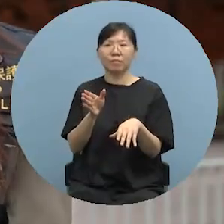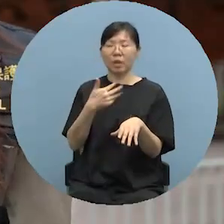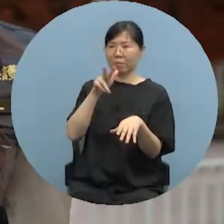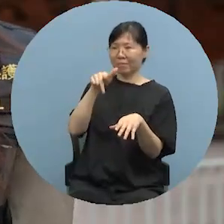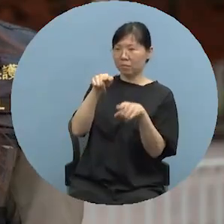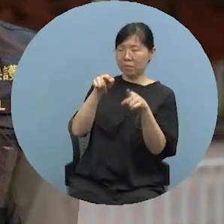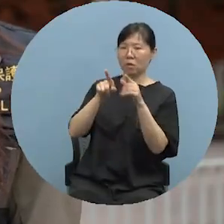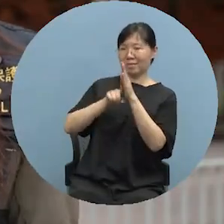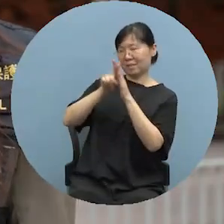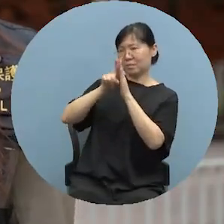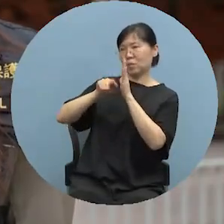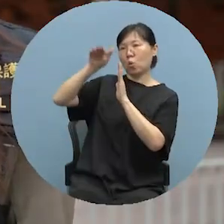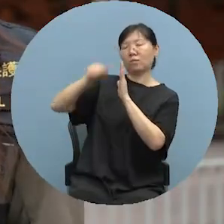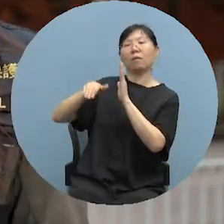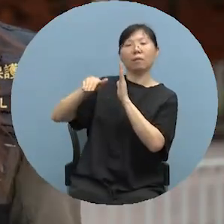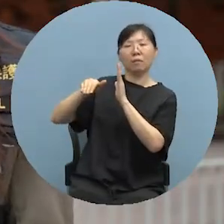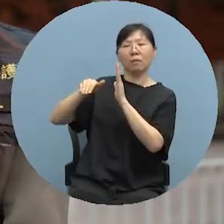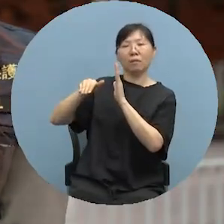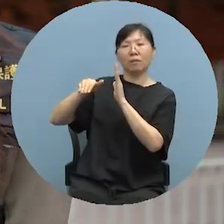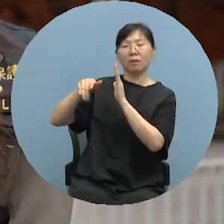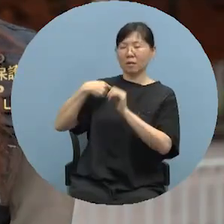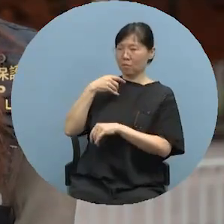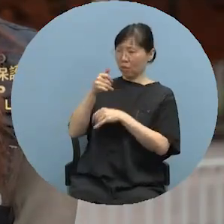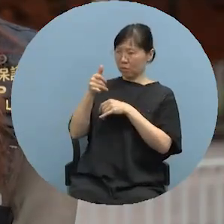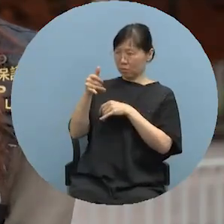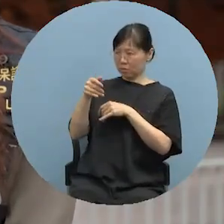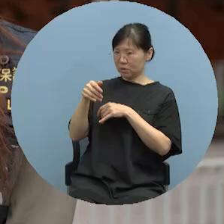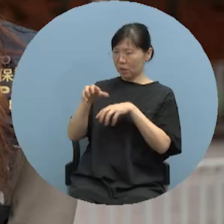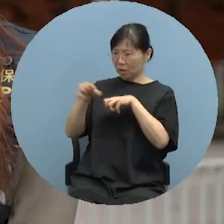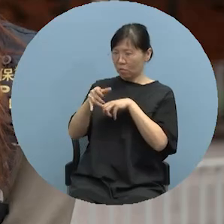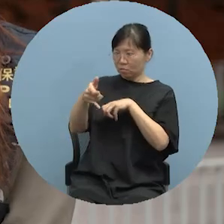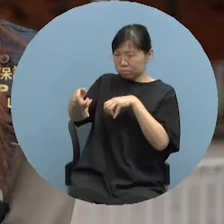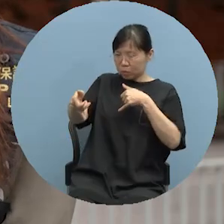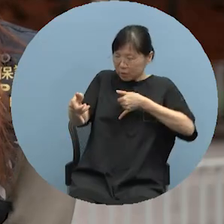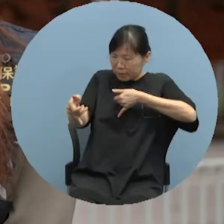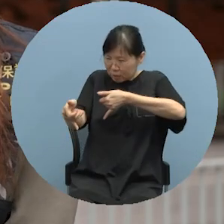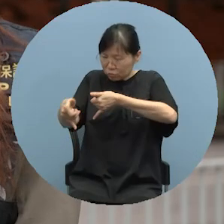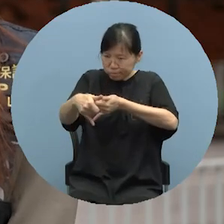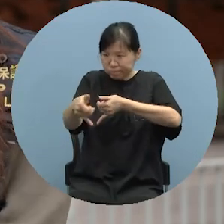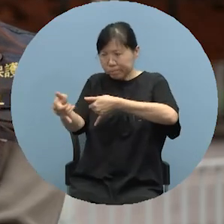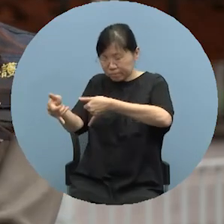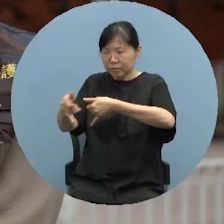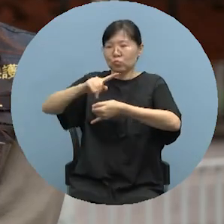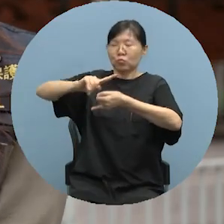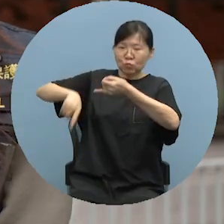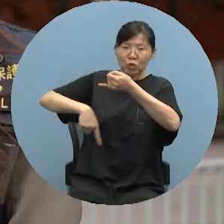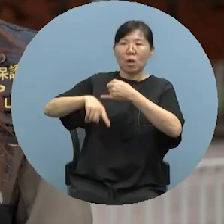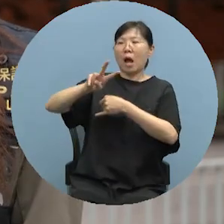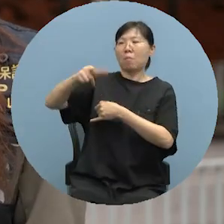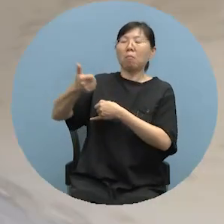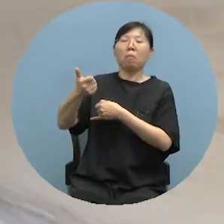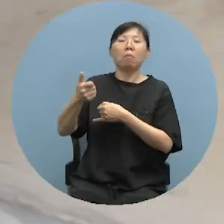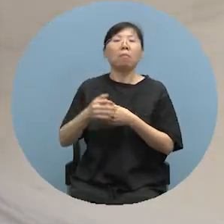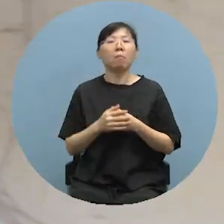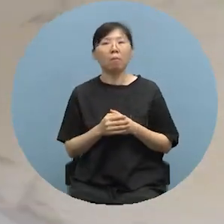可以睇到嗰個指標有幾高，咁我亦都會循住佢嗰個方向跟住佢向左同向右，咁最後就揾到嗰個污染源